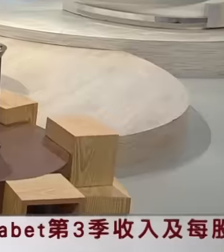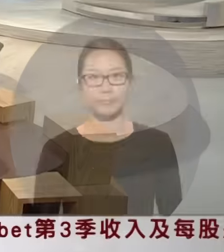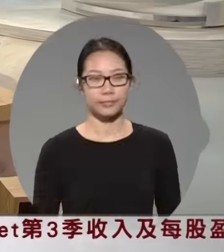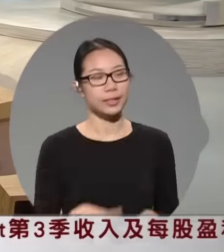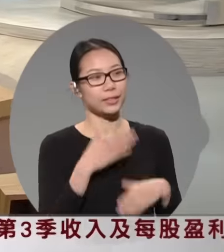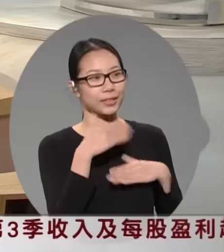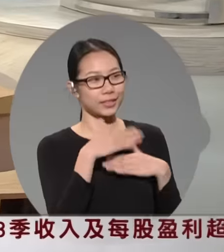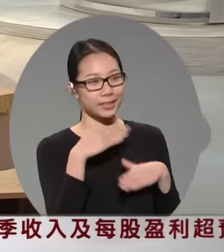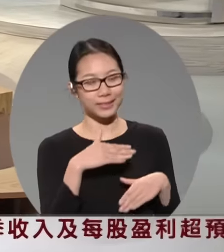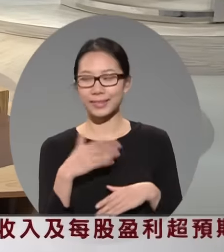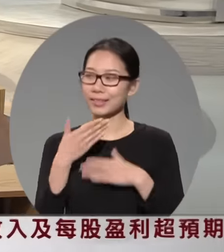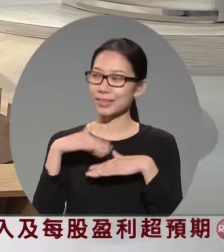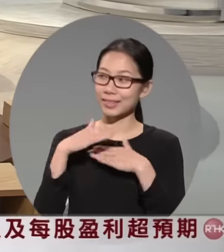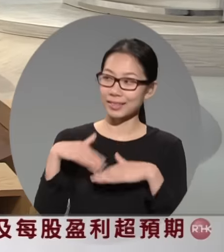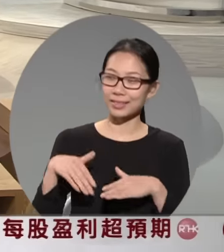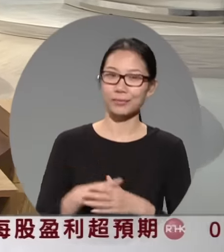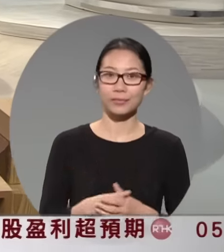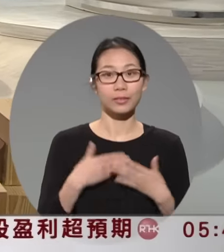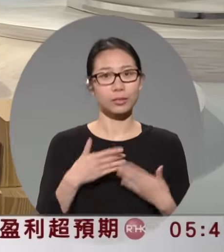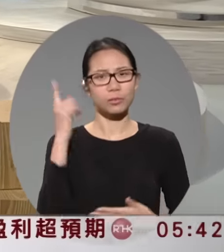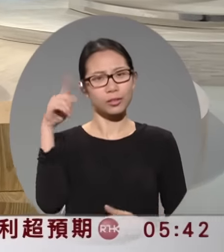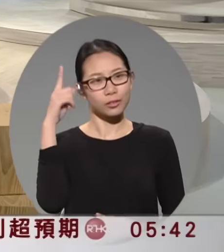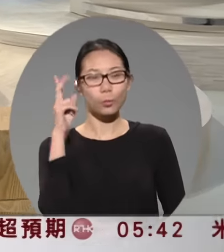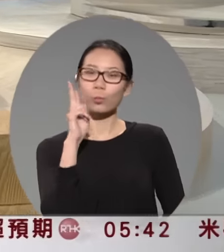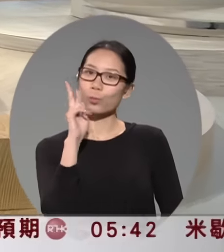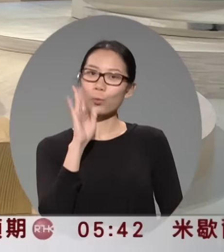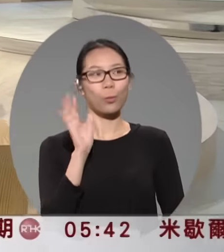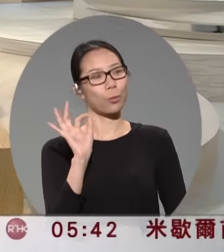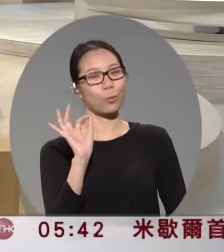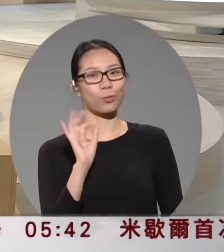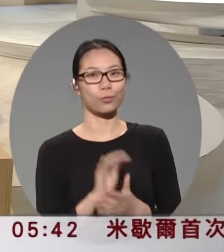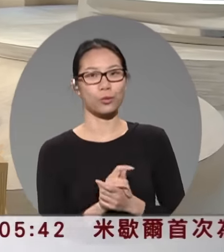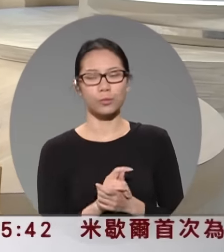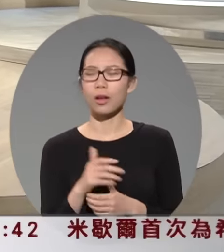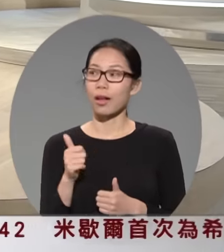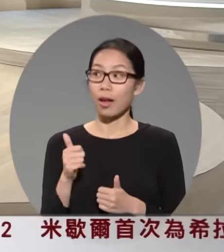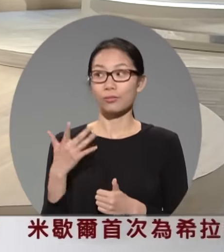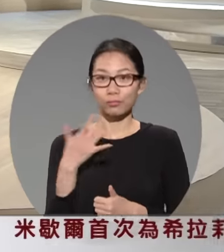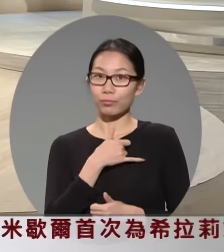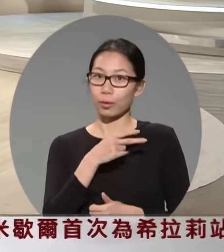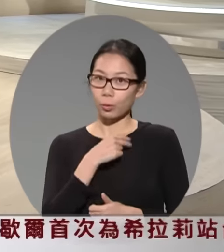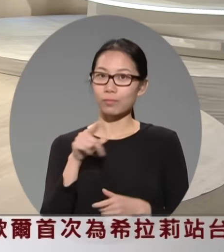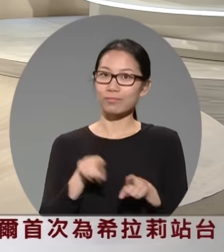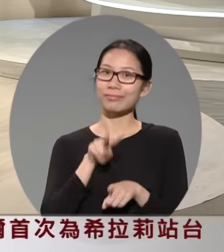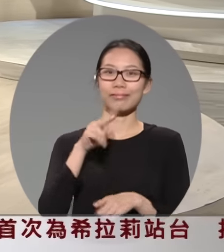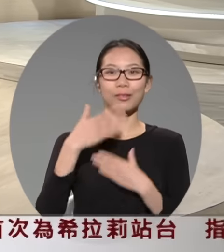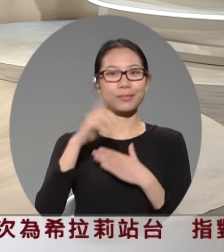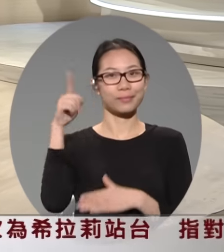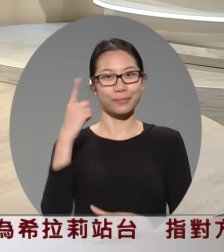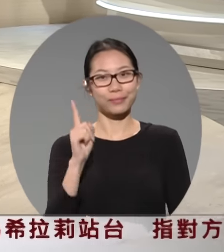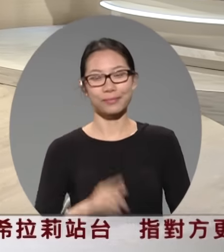早晨，早晨啊，黄亚文。 早晨，早晨啊，明山。今日天气好似都唔错喎。 嗯，系啊，嚟紧呢几日又周末，不如睇下呢几日嘅天气咧系点